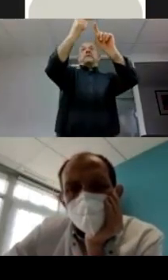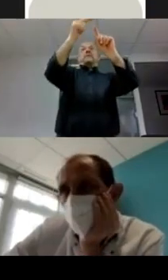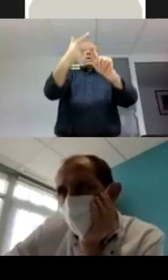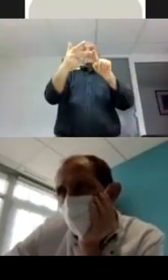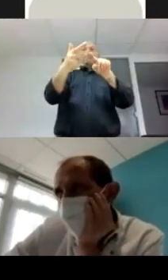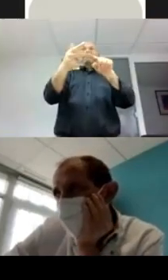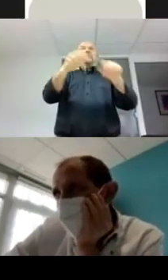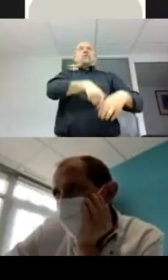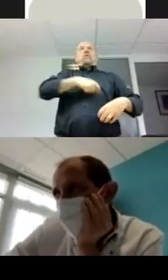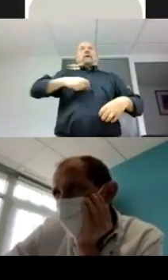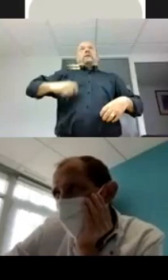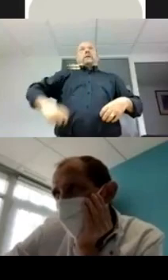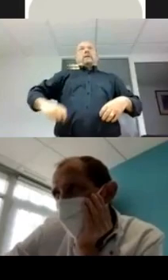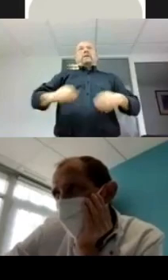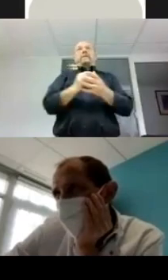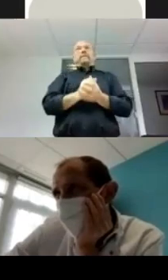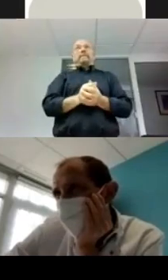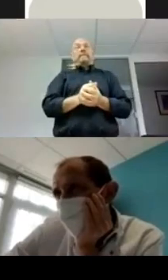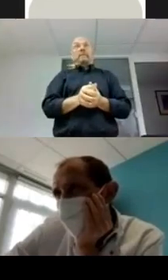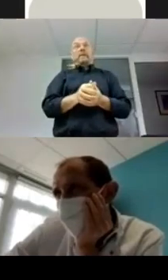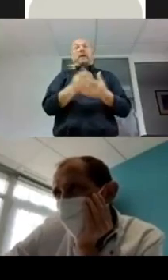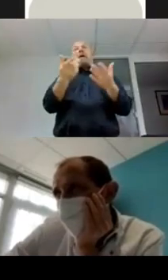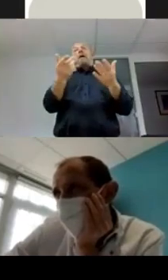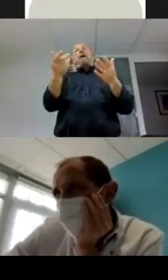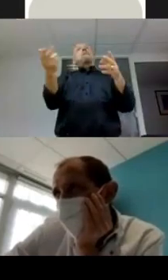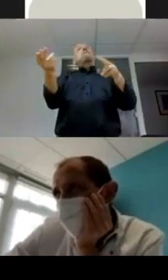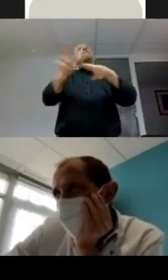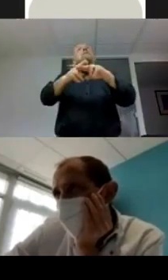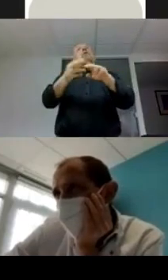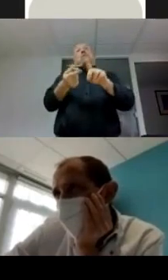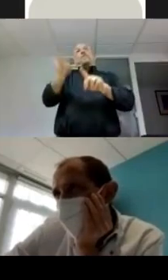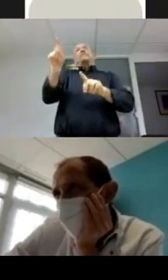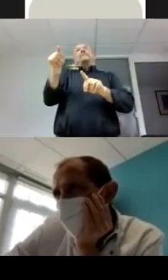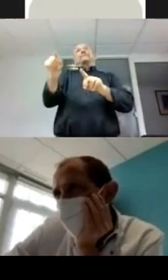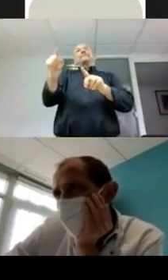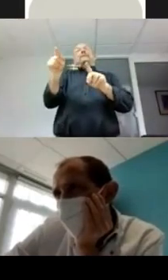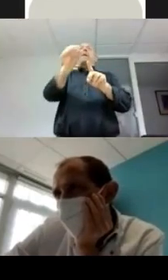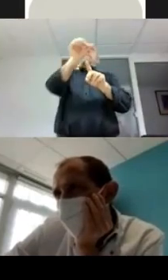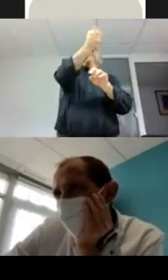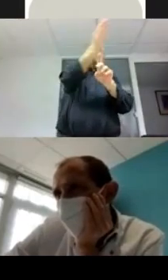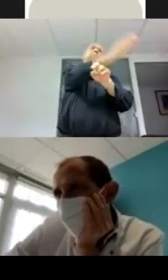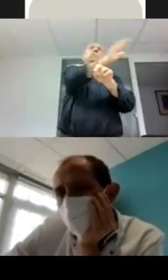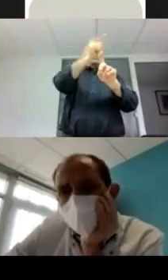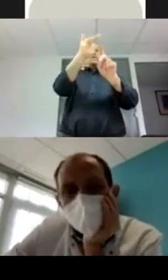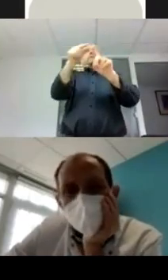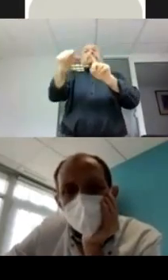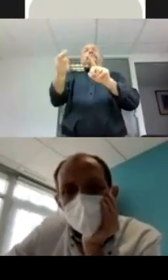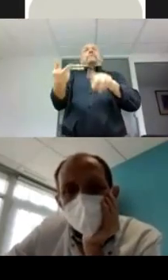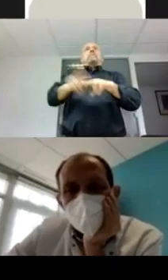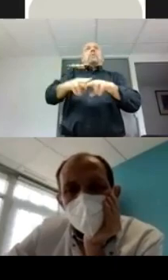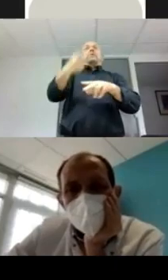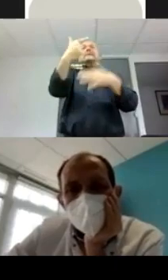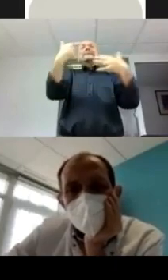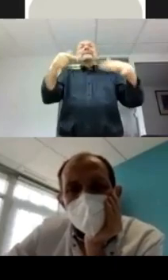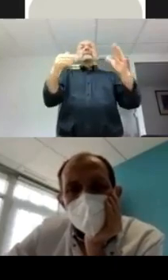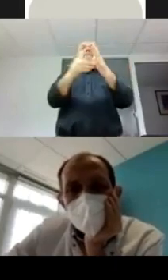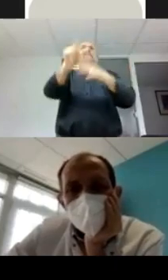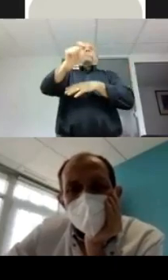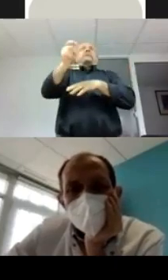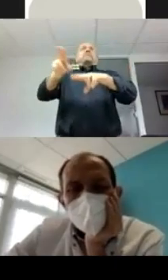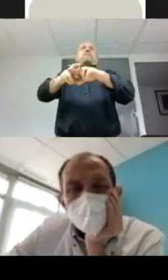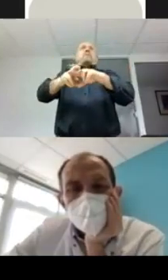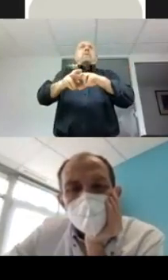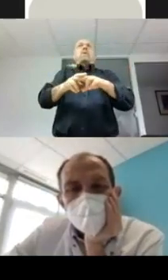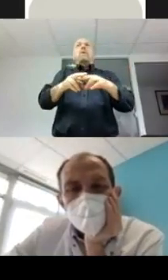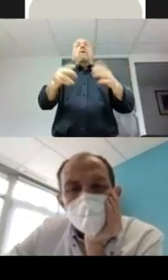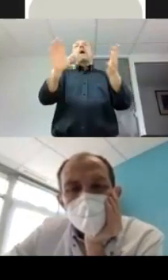C'est en termes de fréquence le 3e cancer le plus fréquent et le 2e le plus meurtrier, avec plus de 17 000 cas de décès